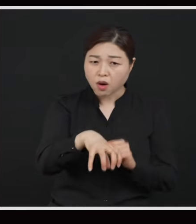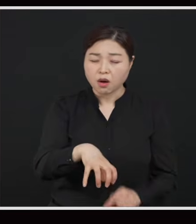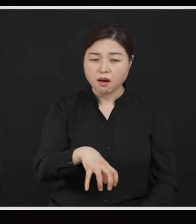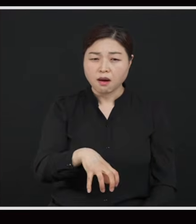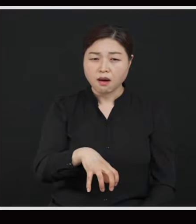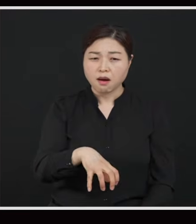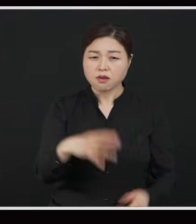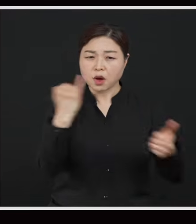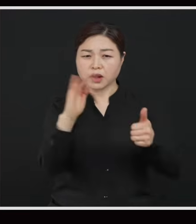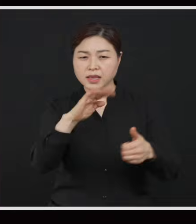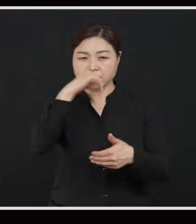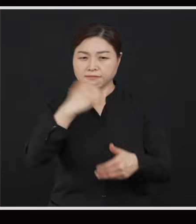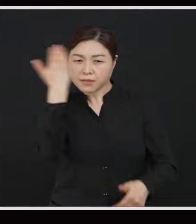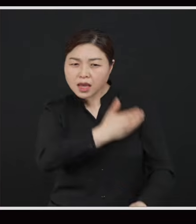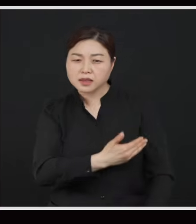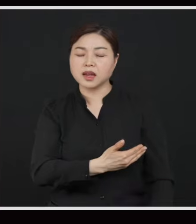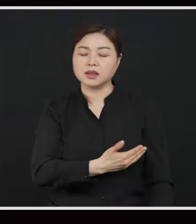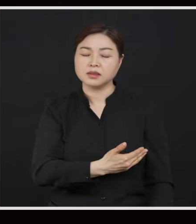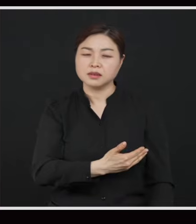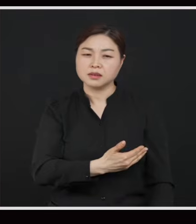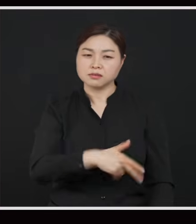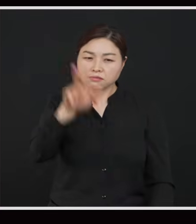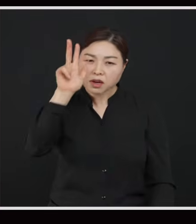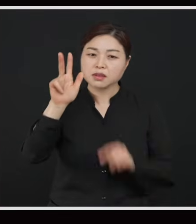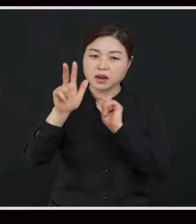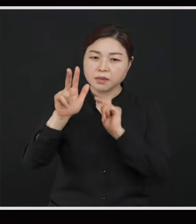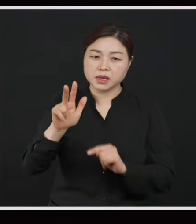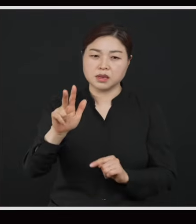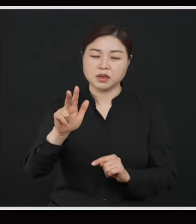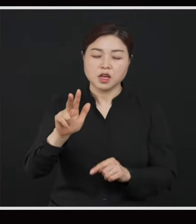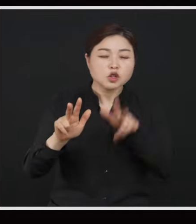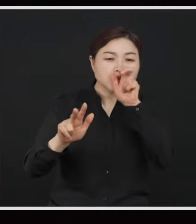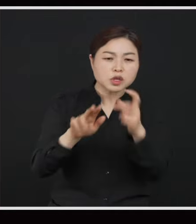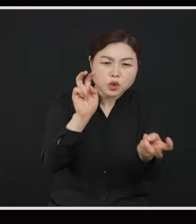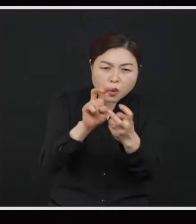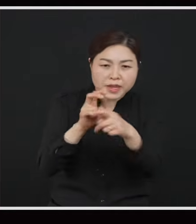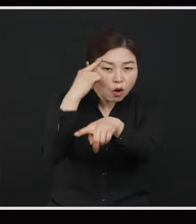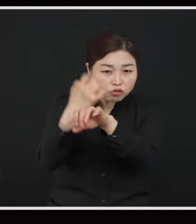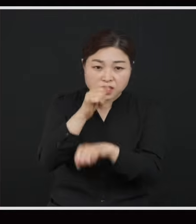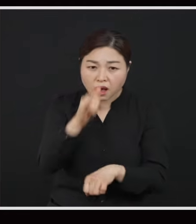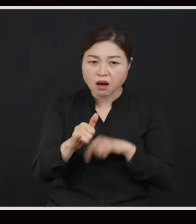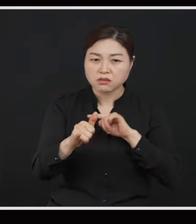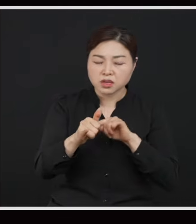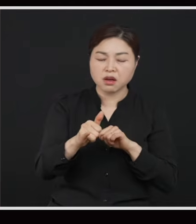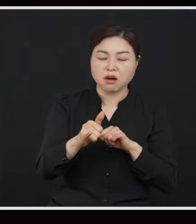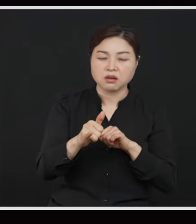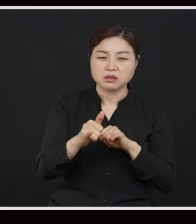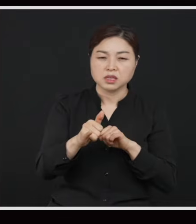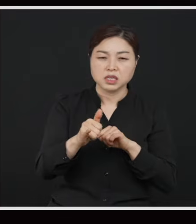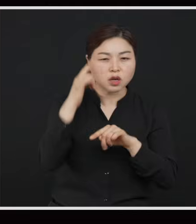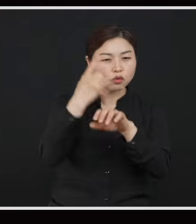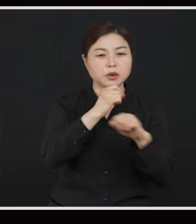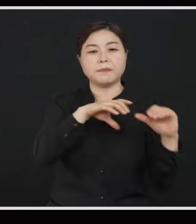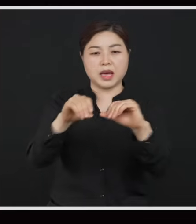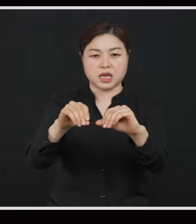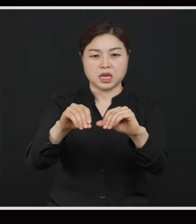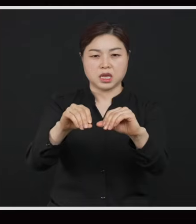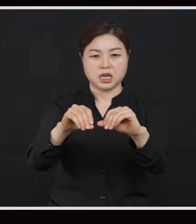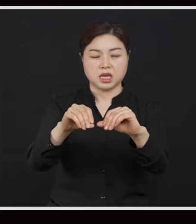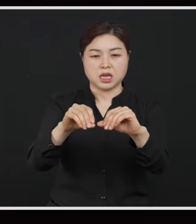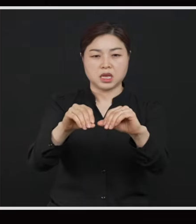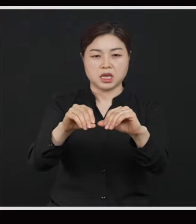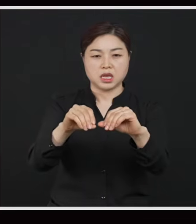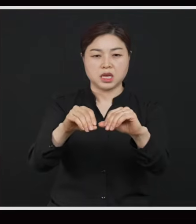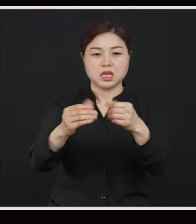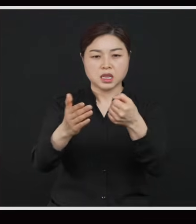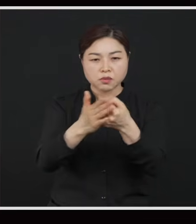놈이 짐승을 교미를 시키고 있어. 그래가지고 그 실험을 중단을 시켜요. 그래서 그레고르 멘델이 할 수 없으니까